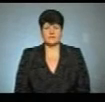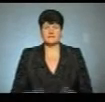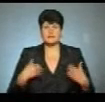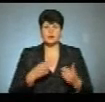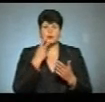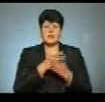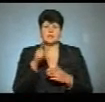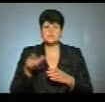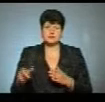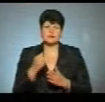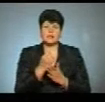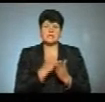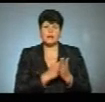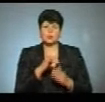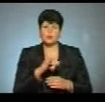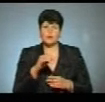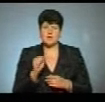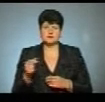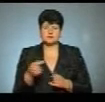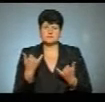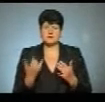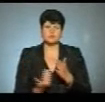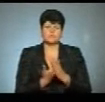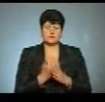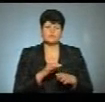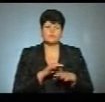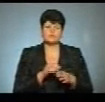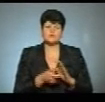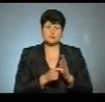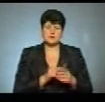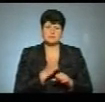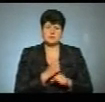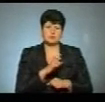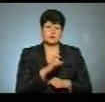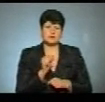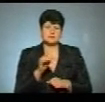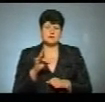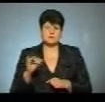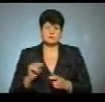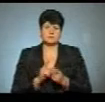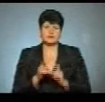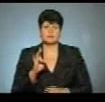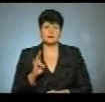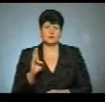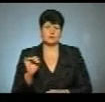Вітаю глядачів телеканалу «Я» Тернопіль. В ефірі новини. У студії Богдана Сарабун, сурдопереклад Надія Коцовська.